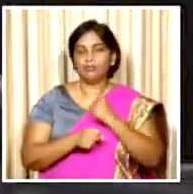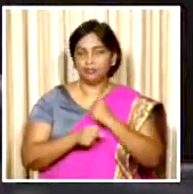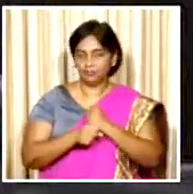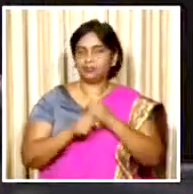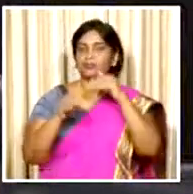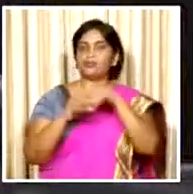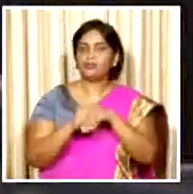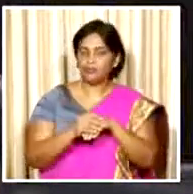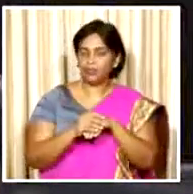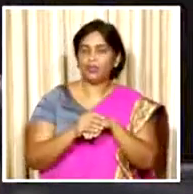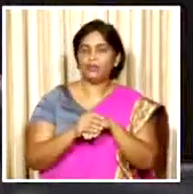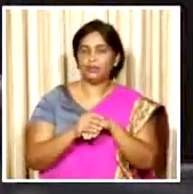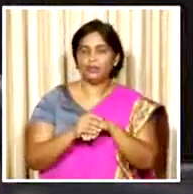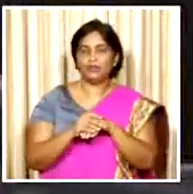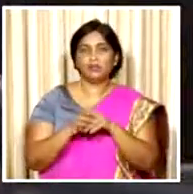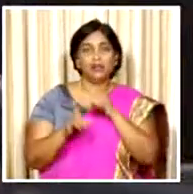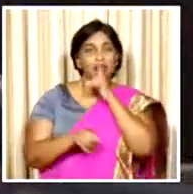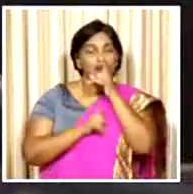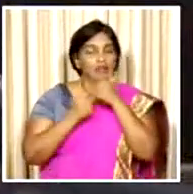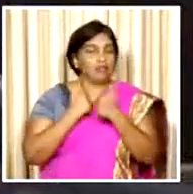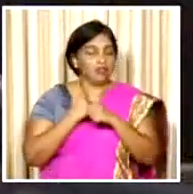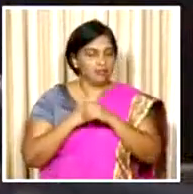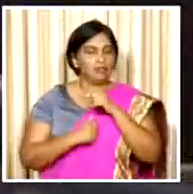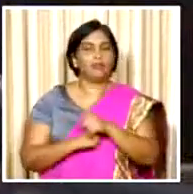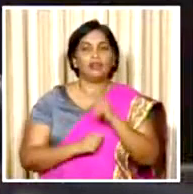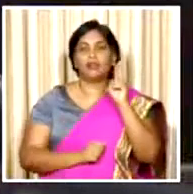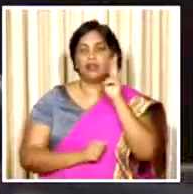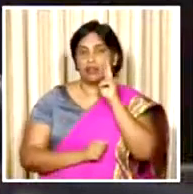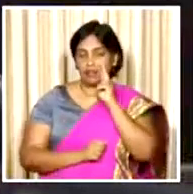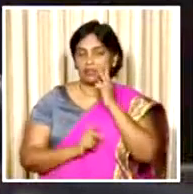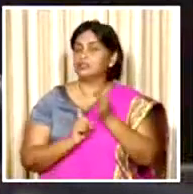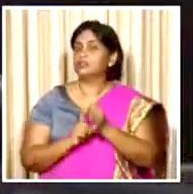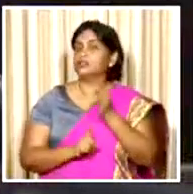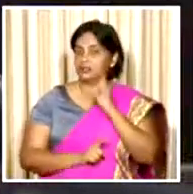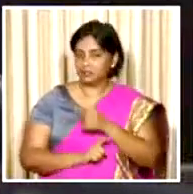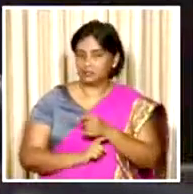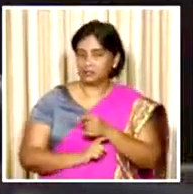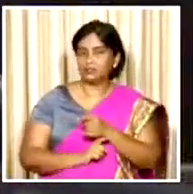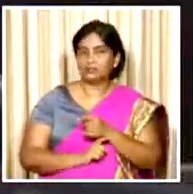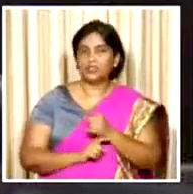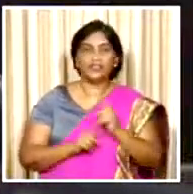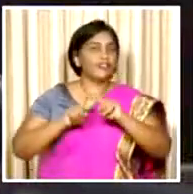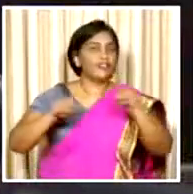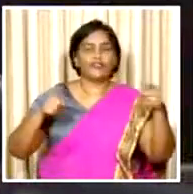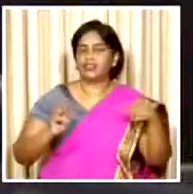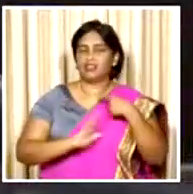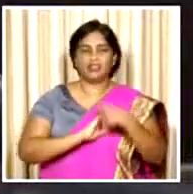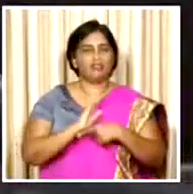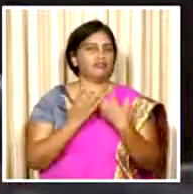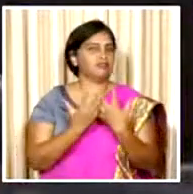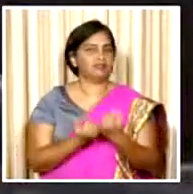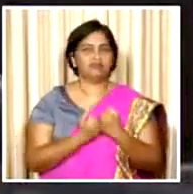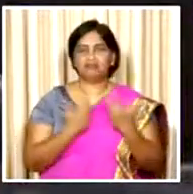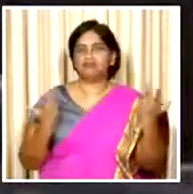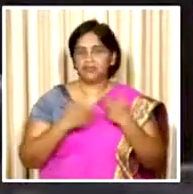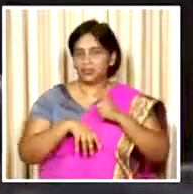පැත්තෙන් ගොඩනගන කතාවක් තියෙනවා රනිල් වික්‍රමසිංහ ජනාධිපති වෙන කවුරුවත් රට බාර ගන්න හිටපු